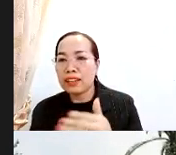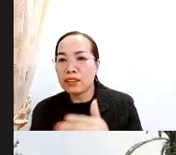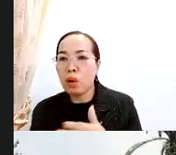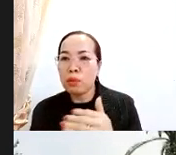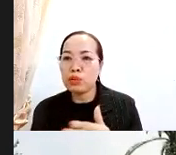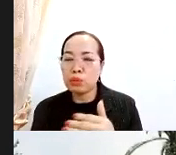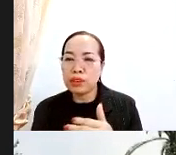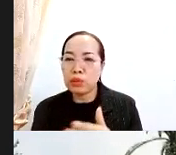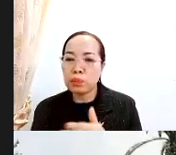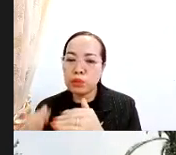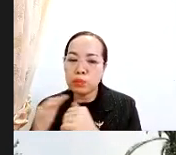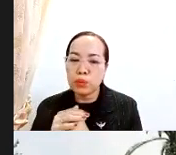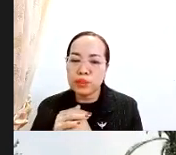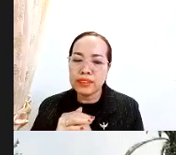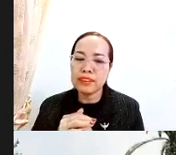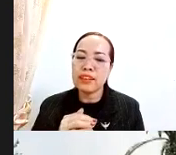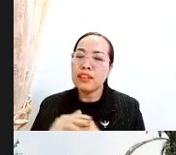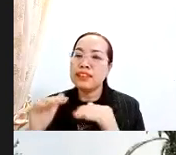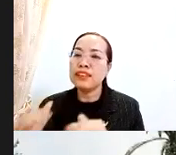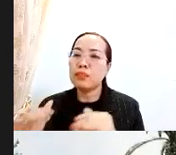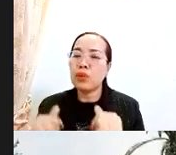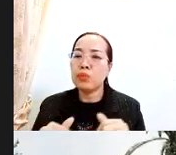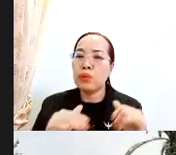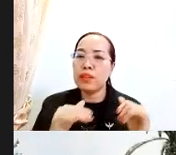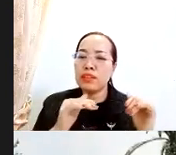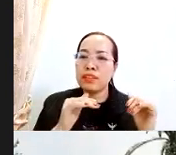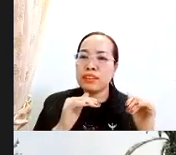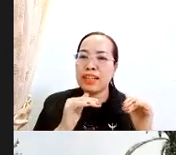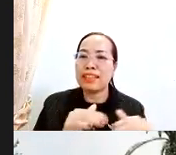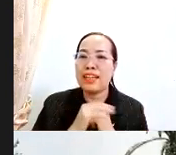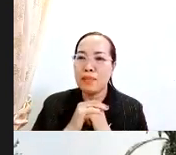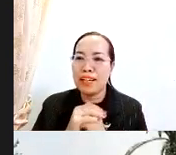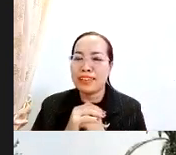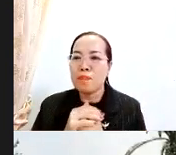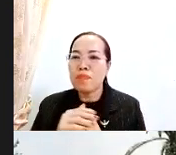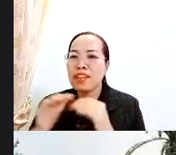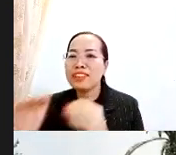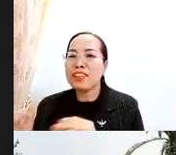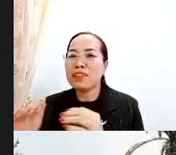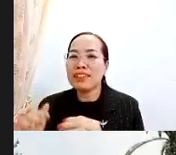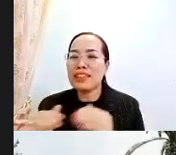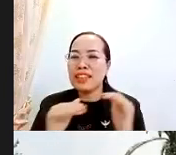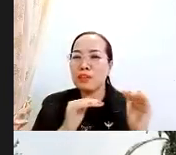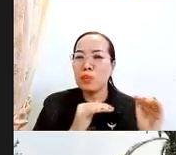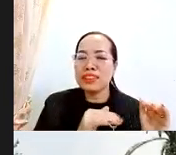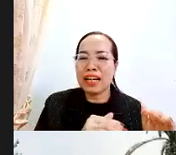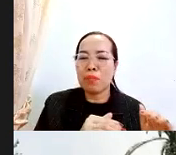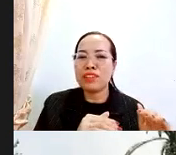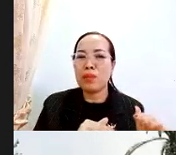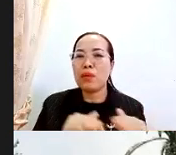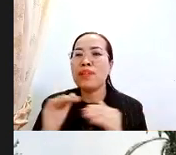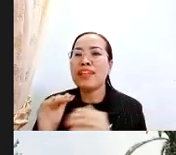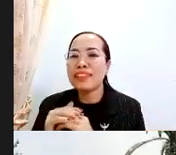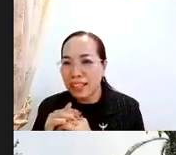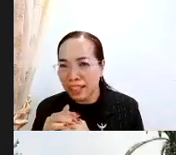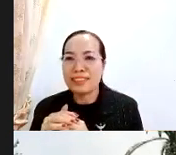đất ở sâu mà nó chung mình luôn pro chùm nuôn dương chia chùm nuôn mùi ca chạy lè chạc nhóm mà sân thì nó chùm nuôn chạc bọc